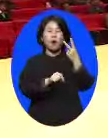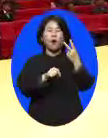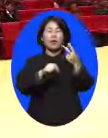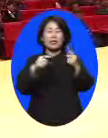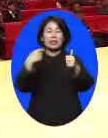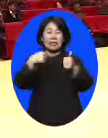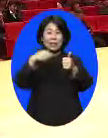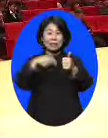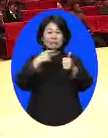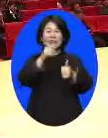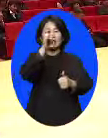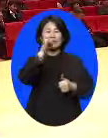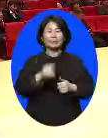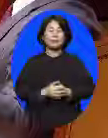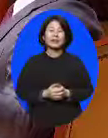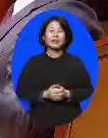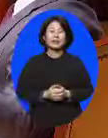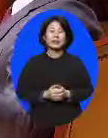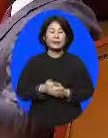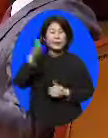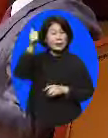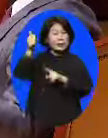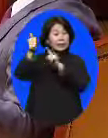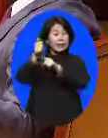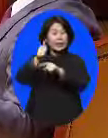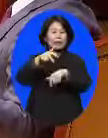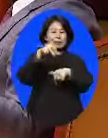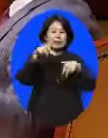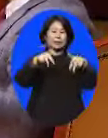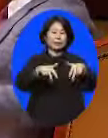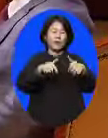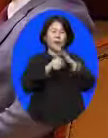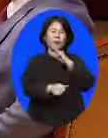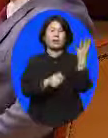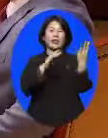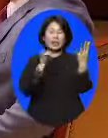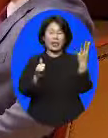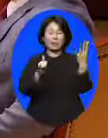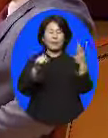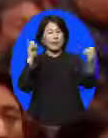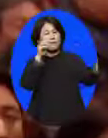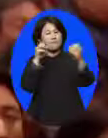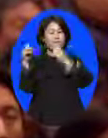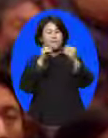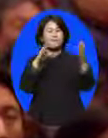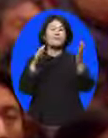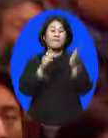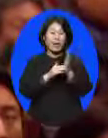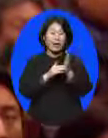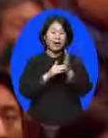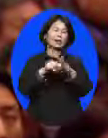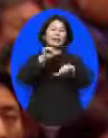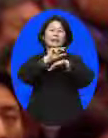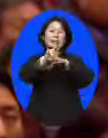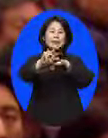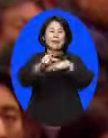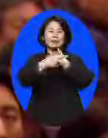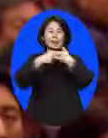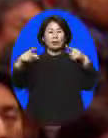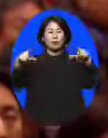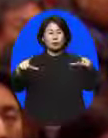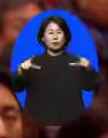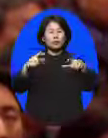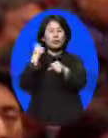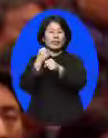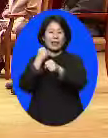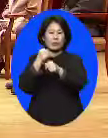직장 교육을 개최했습니다. 이날 허태정 대전시장은 직원 대표 4명과 공감 토크를 진행했으며 트램과